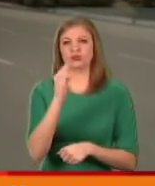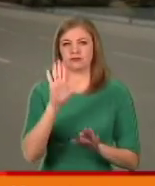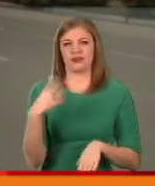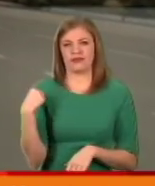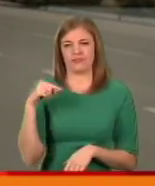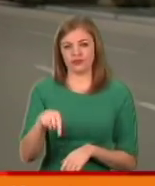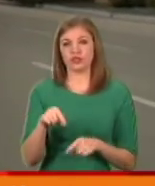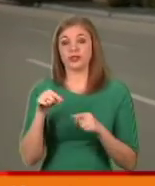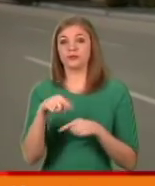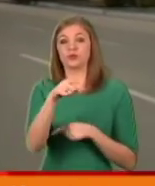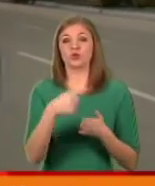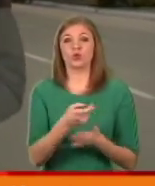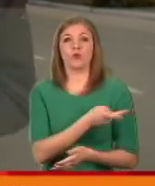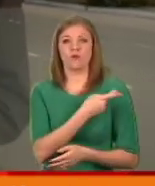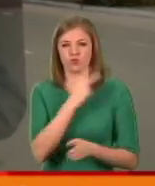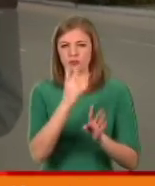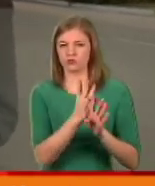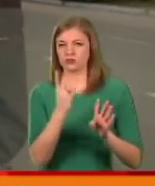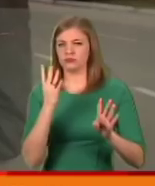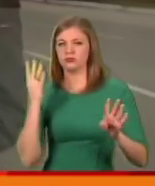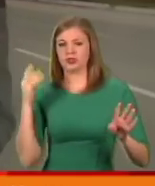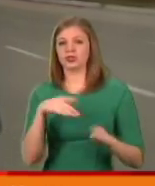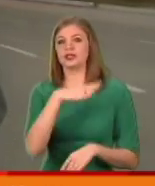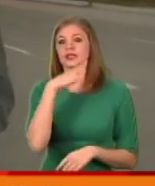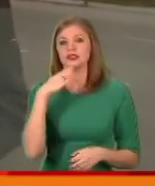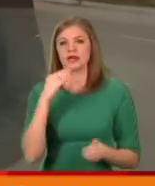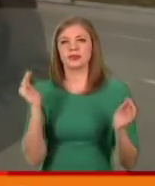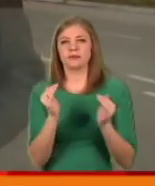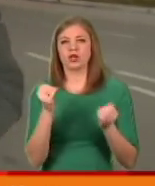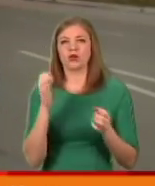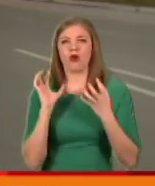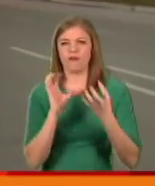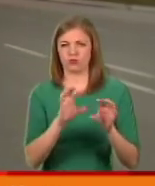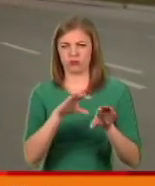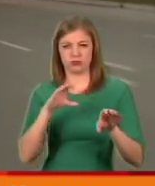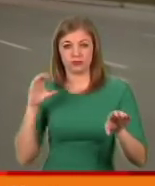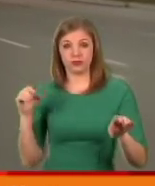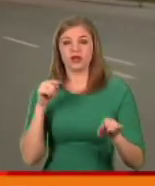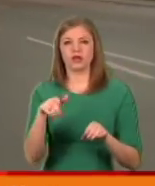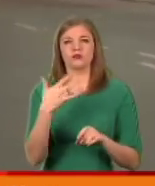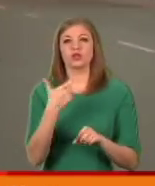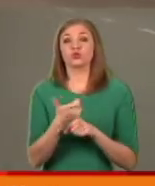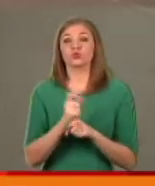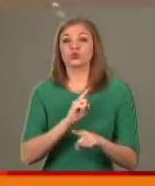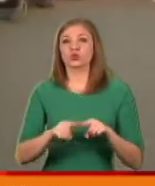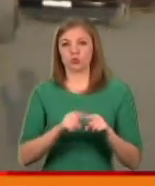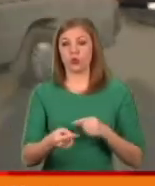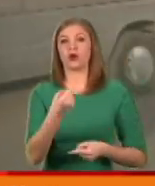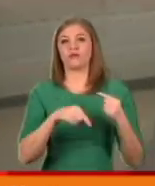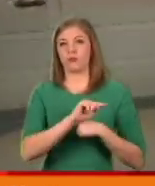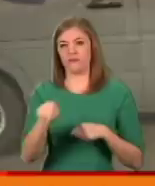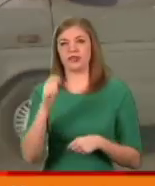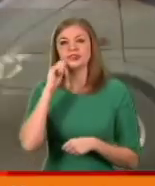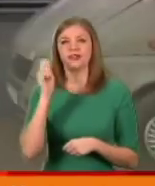Львівщині. Звідси до Польщі в черзі, бачите, стоять десятки мікроавтобусів. Більшість з них вже дуже скоро повернеться в